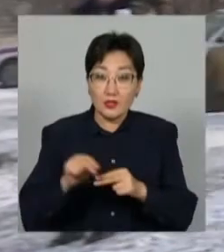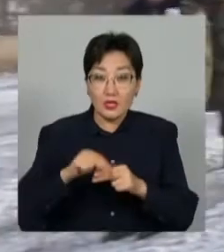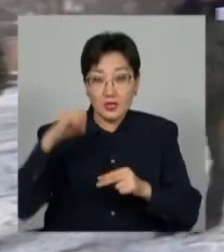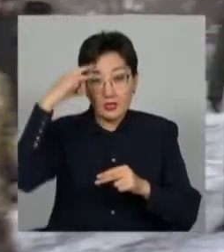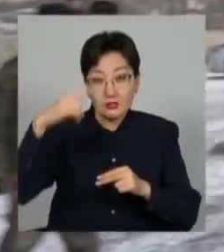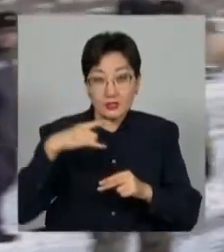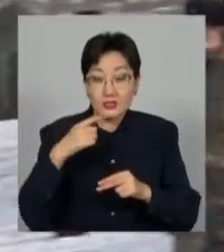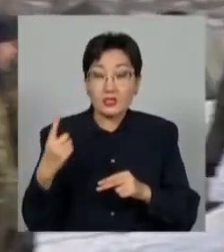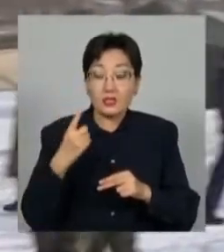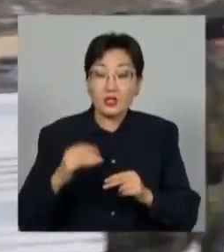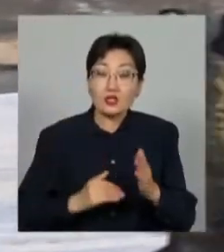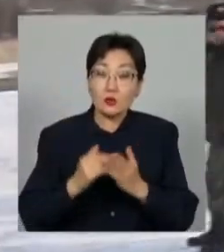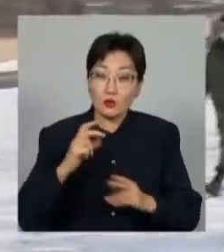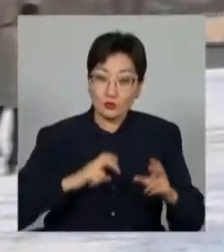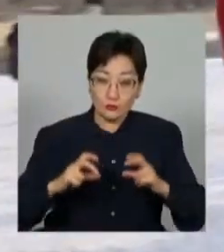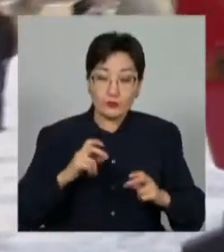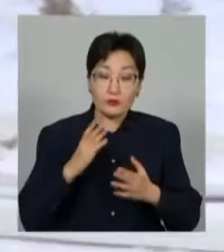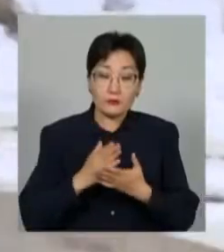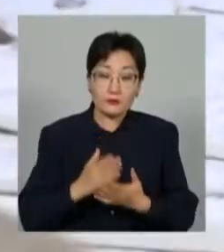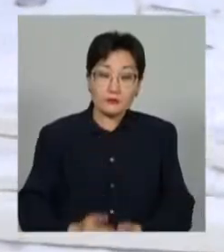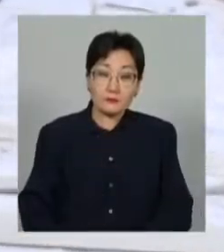Қазақстандағы жалғыз жоғары оқу орны.